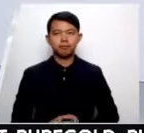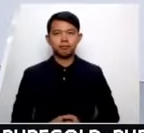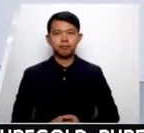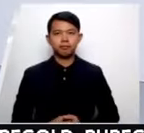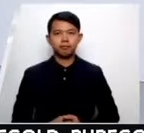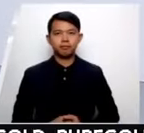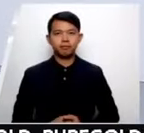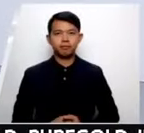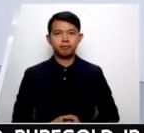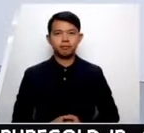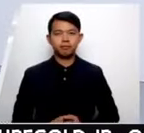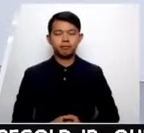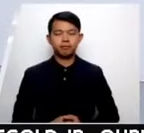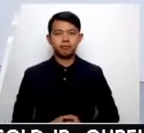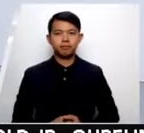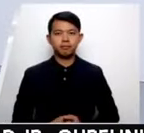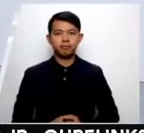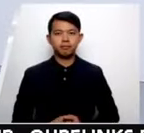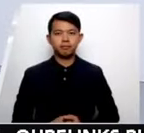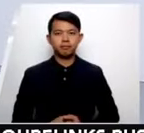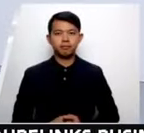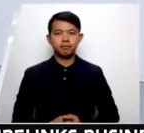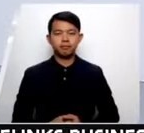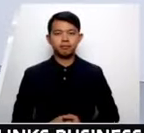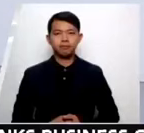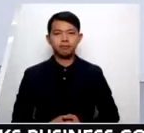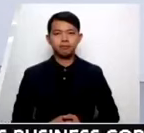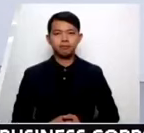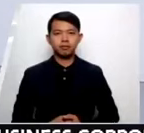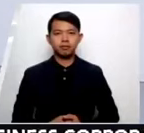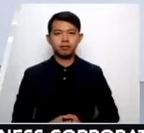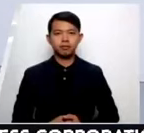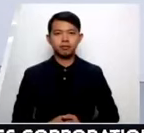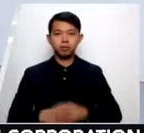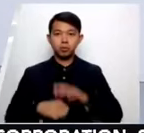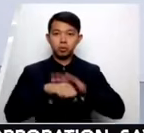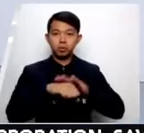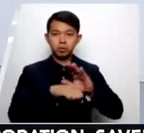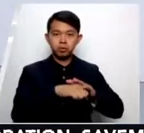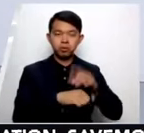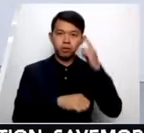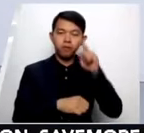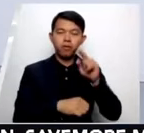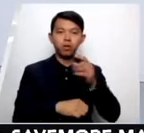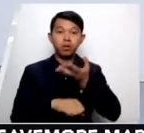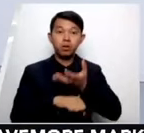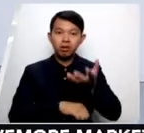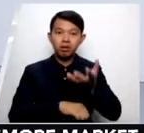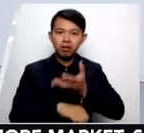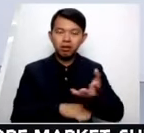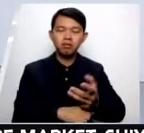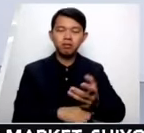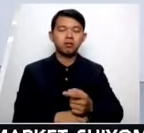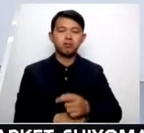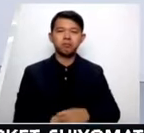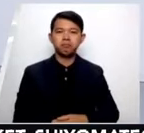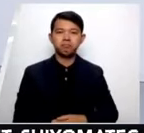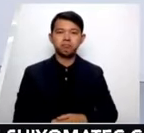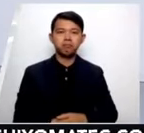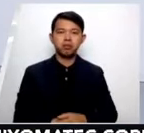Mag-ingat po sa nananamantala sa mga bumabiyahe ngayong Semana Santa. Ilang pasahero ang nabiktima ng mga scammer